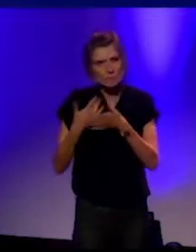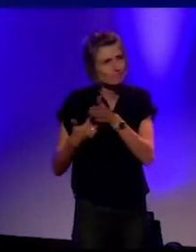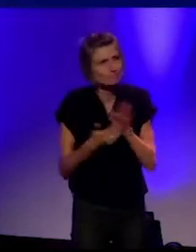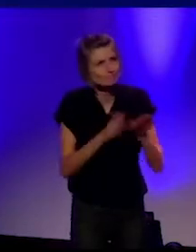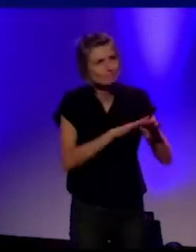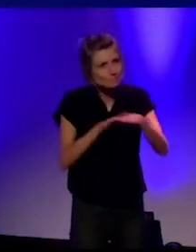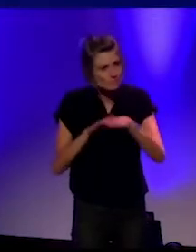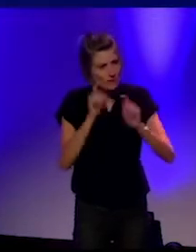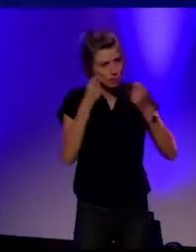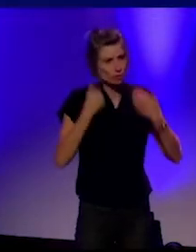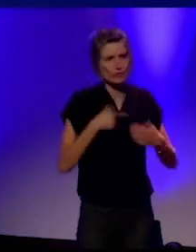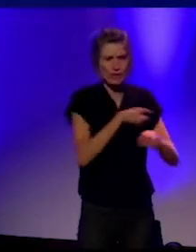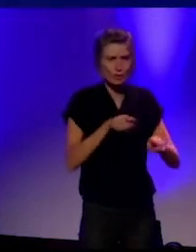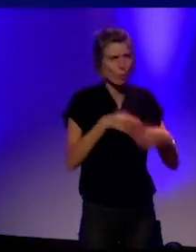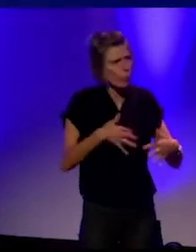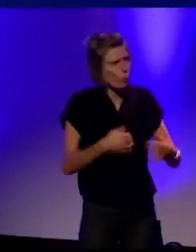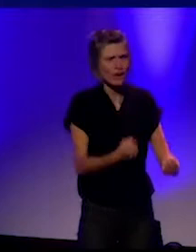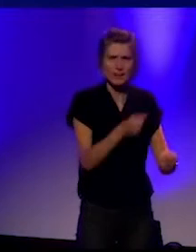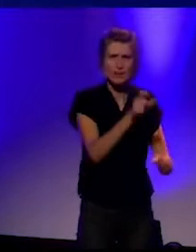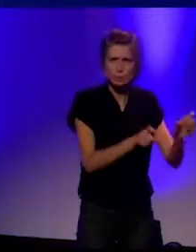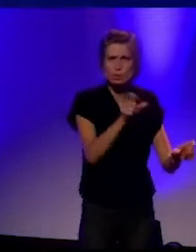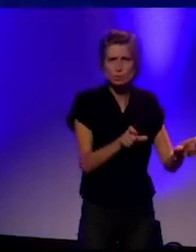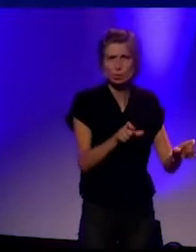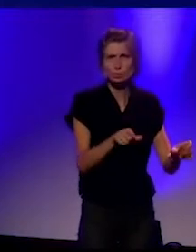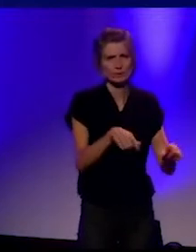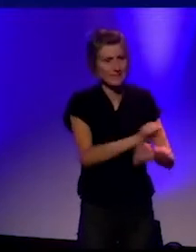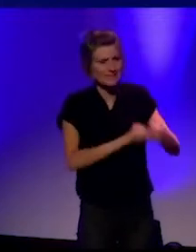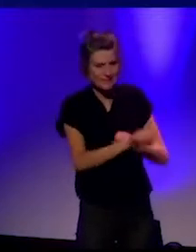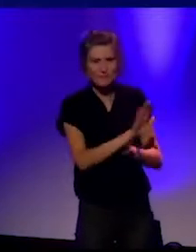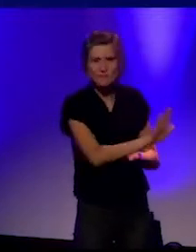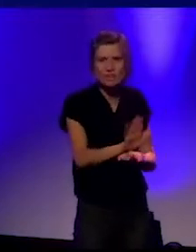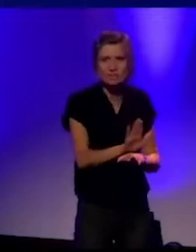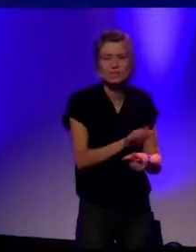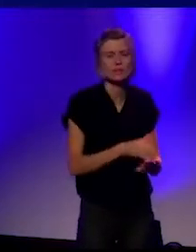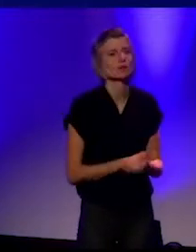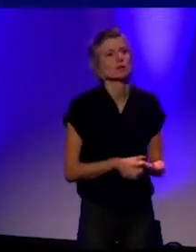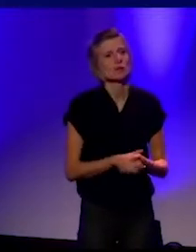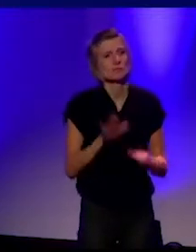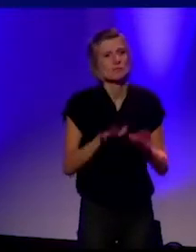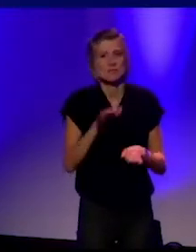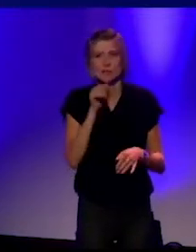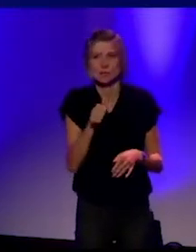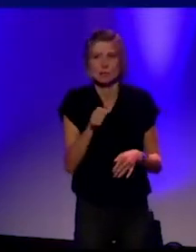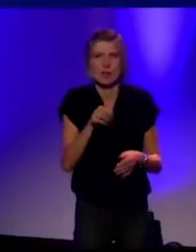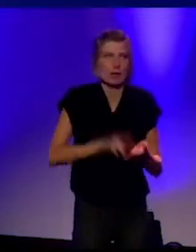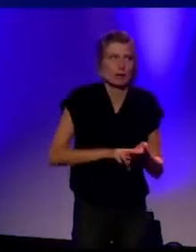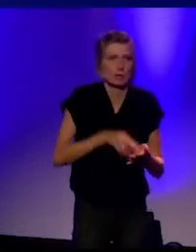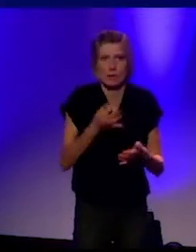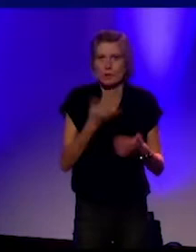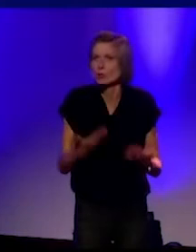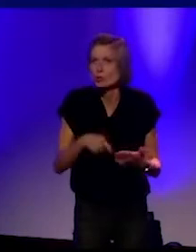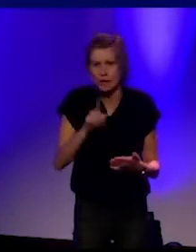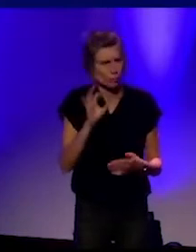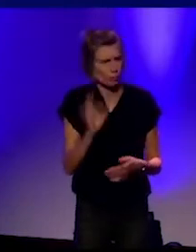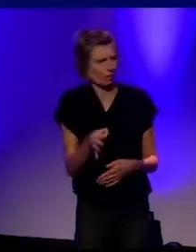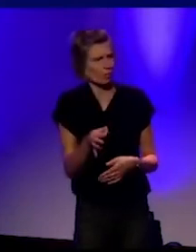initiatieven komen uit de studentengemeenschap. En het doet hier misschien niet direct ter zake, en toch weer heel erg wel. Wij staan er,